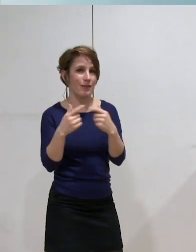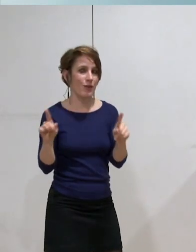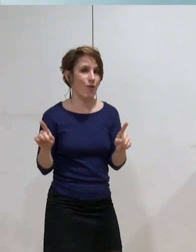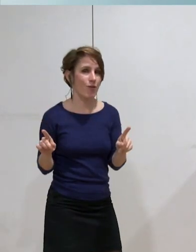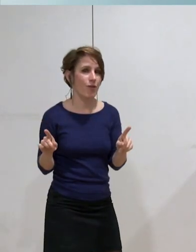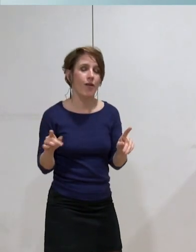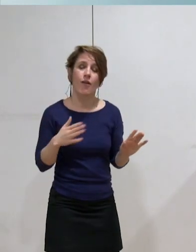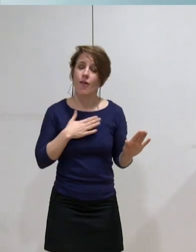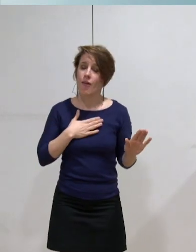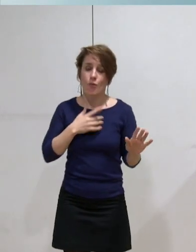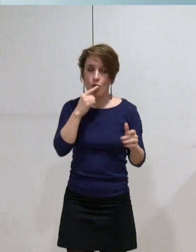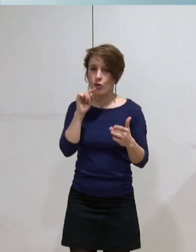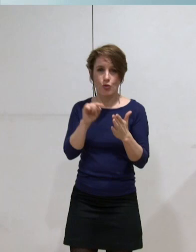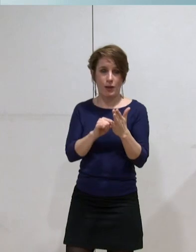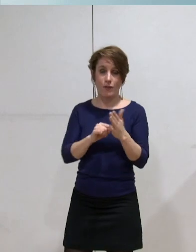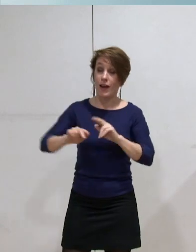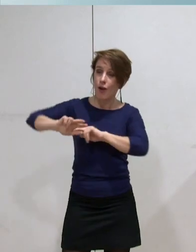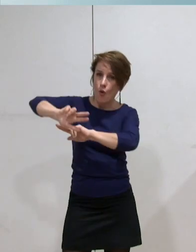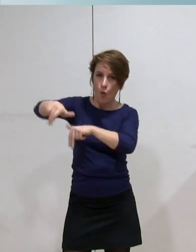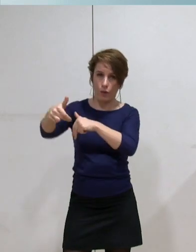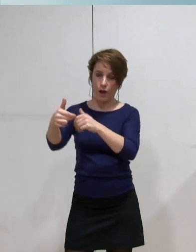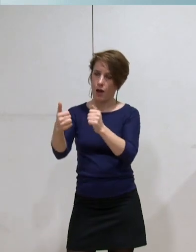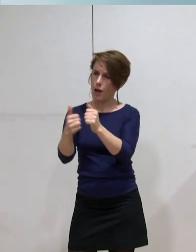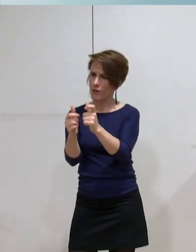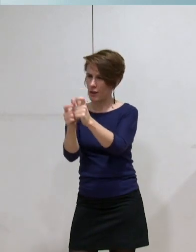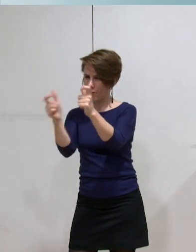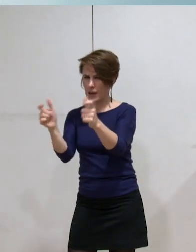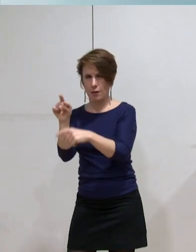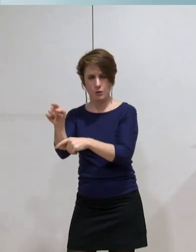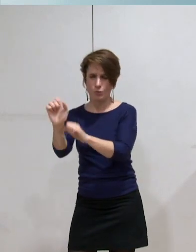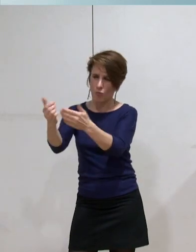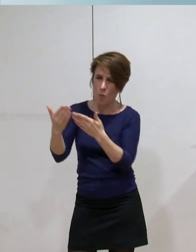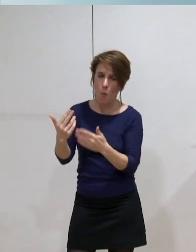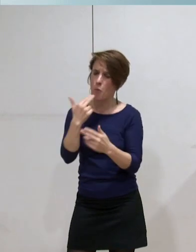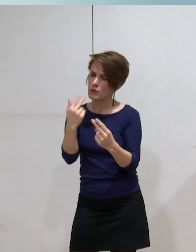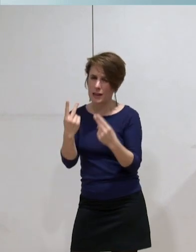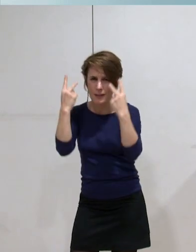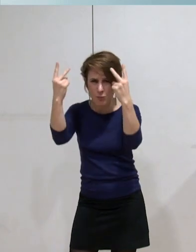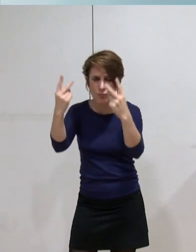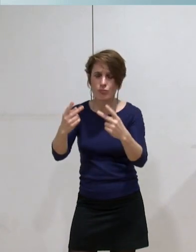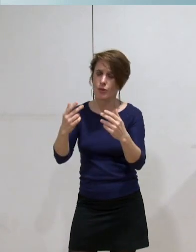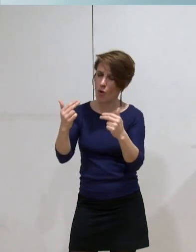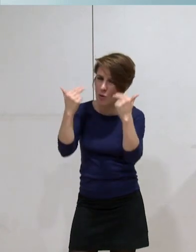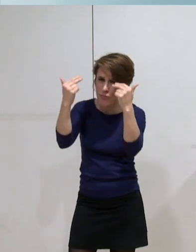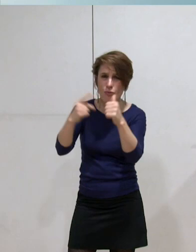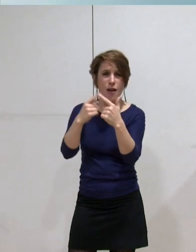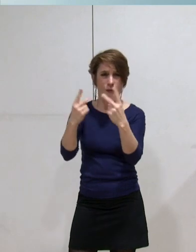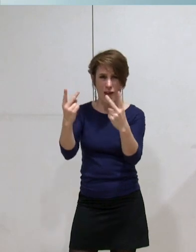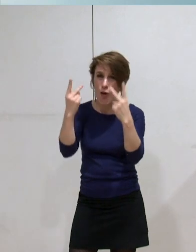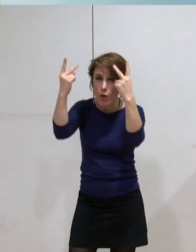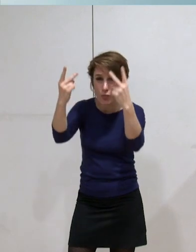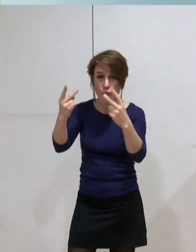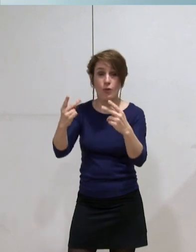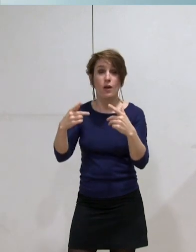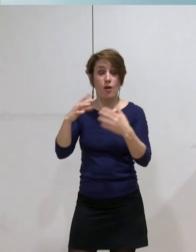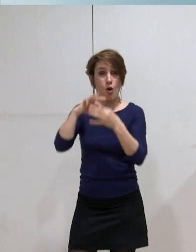contractualiser avec ceux qui nous donnent de la garantie sur la qualité éducative sur leur valeur sur la laïcité sur le cadre dans